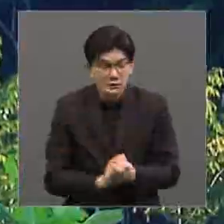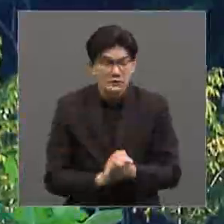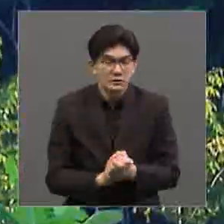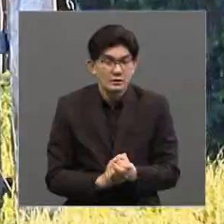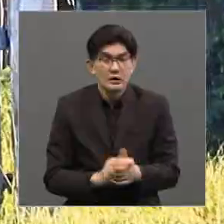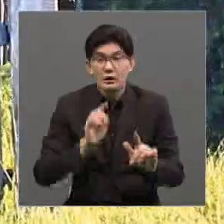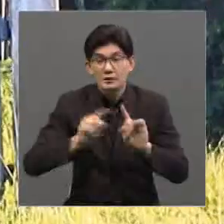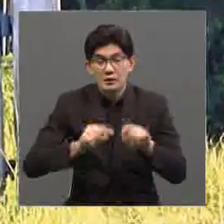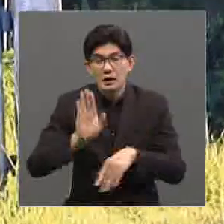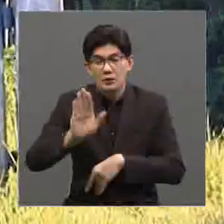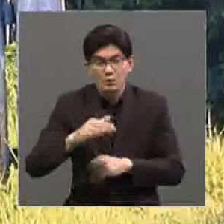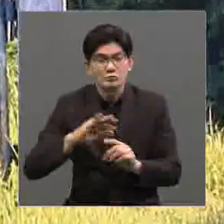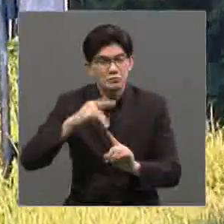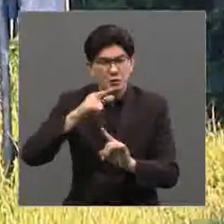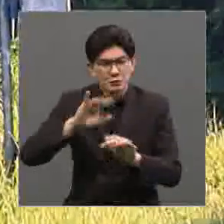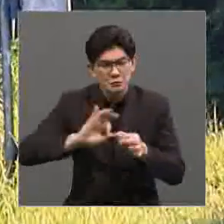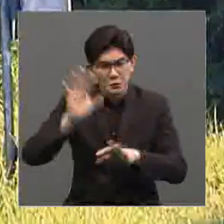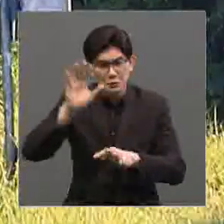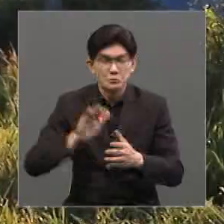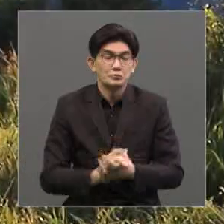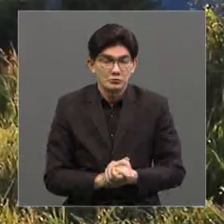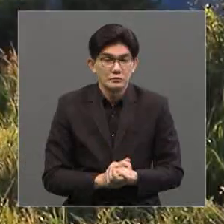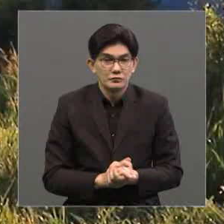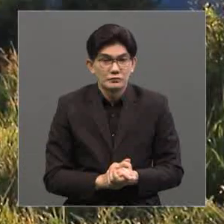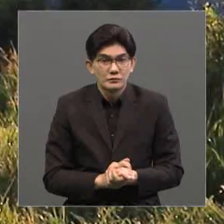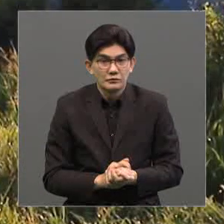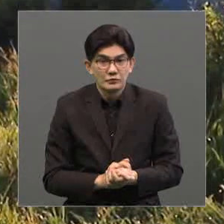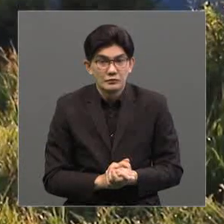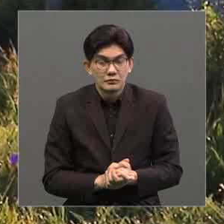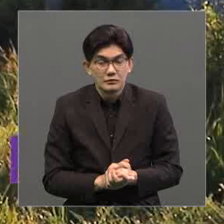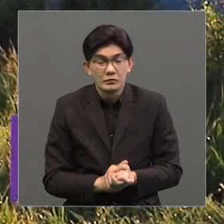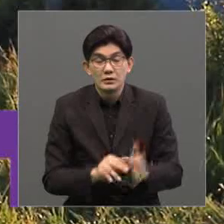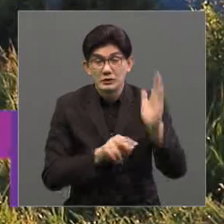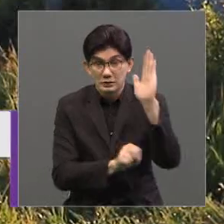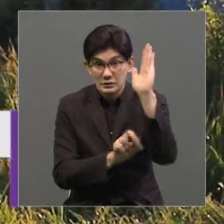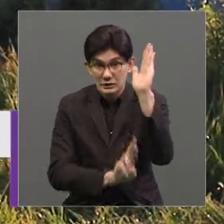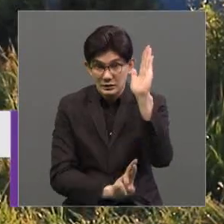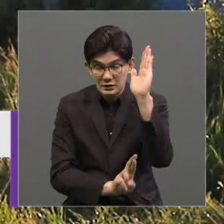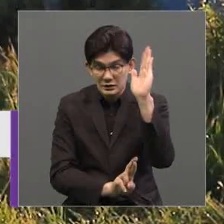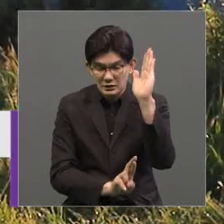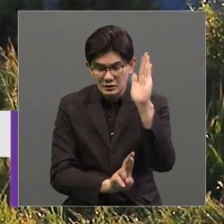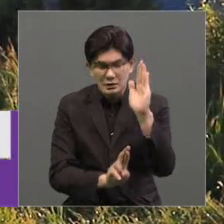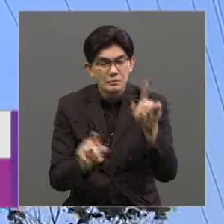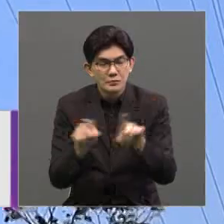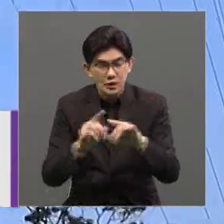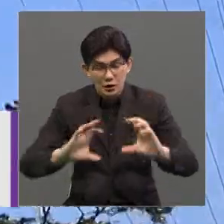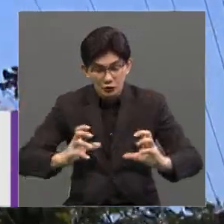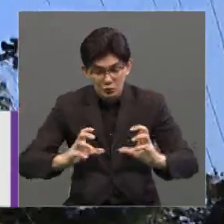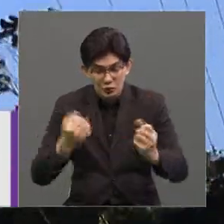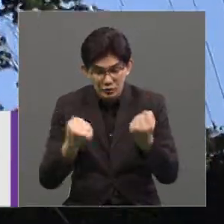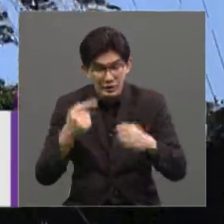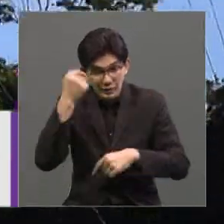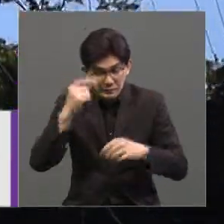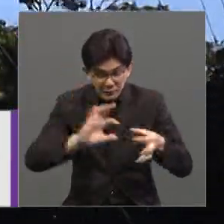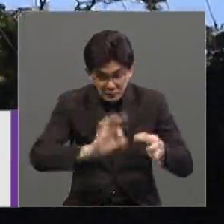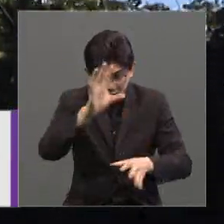นังสภ.ทานโตแล้วก็สภ.บันนังสตาและยังพบว่าที่จังหวัดนราธิวาสก็มีเหตุการณ์เผายางรถยนต์เผา